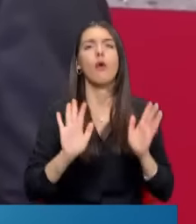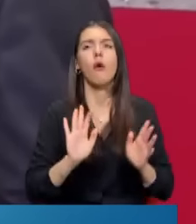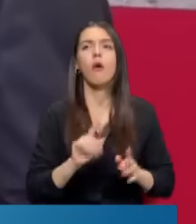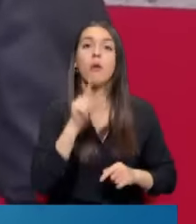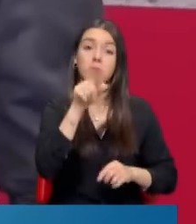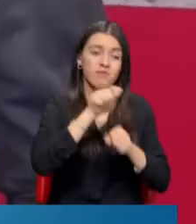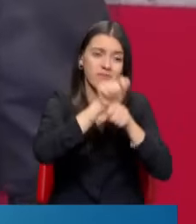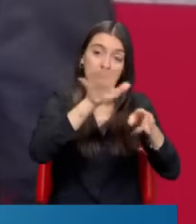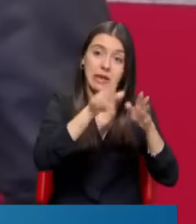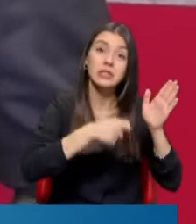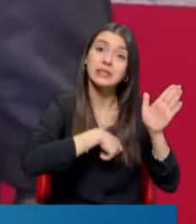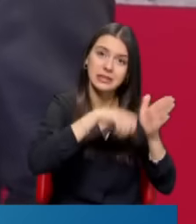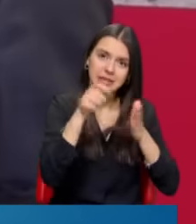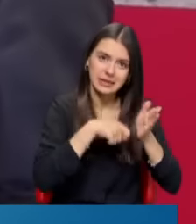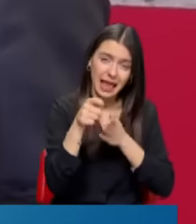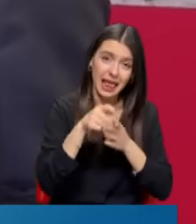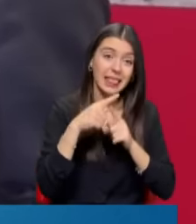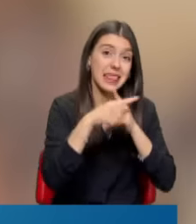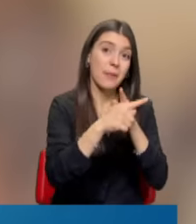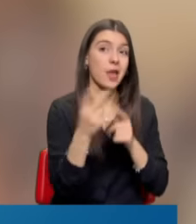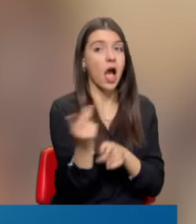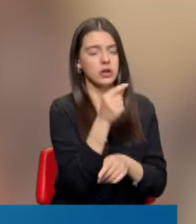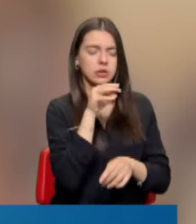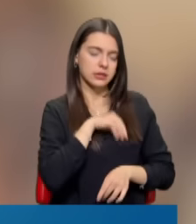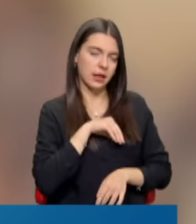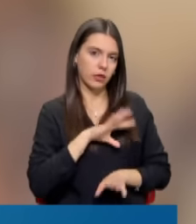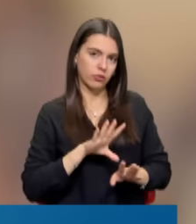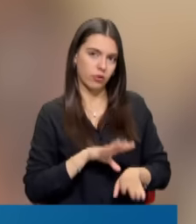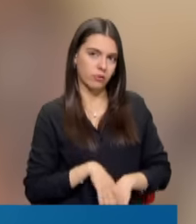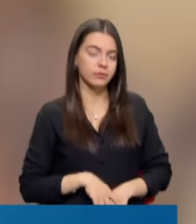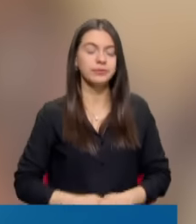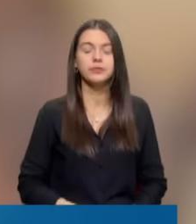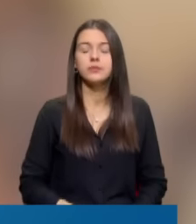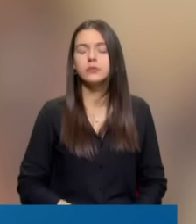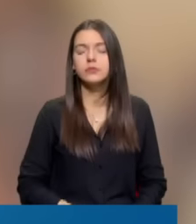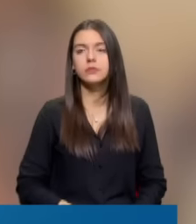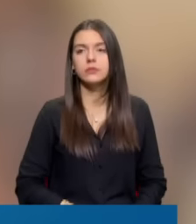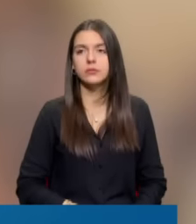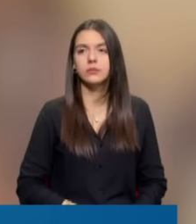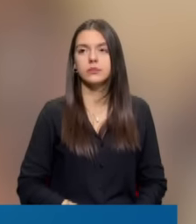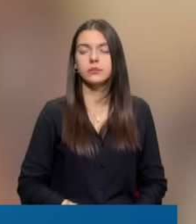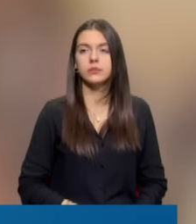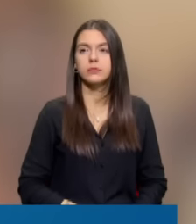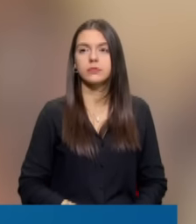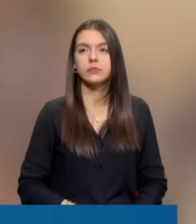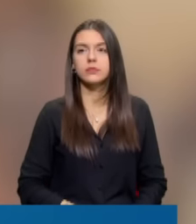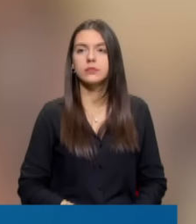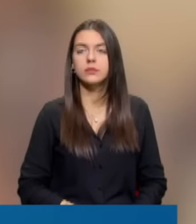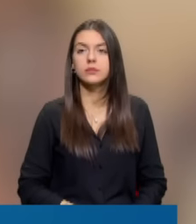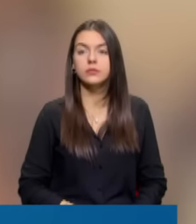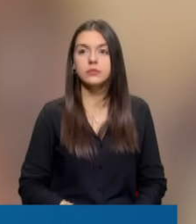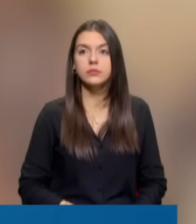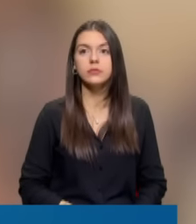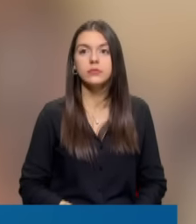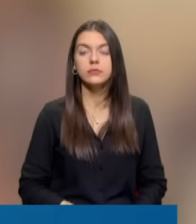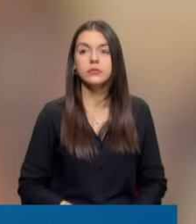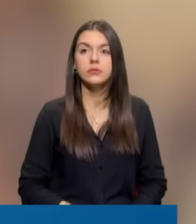Paylaşımları silerek tepkilerden kurtulacaklarını zannediyorlar. Bu paylaşımımı silmemin sebebi şudur. Arkamda yer alan değerli